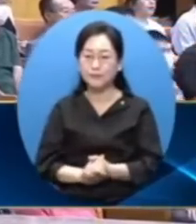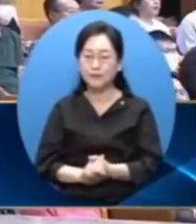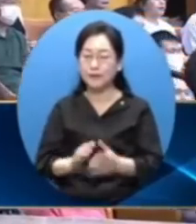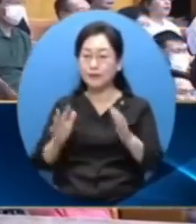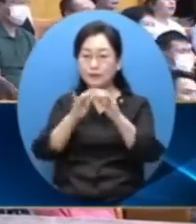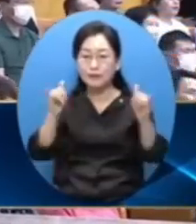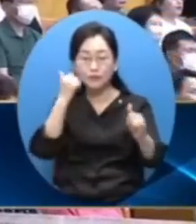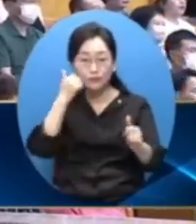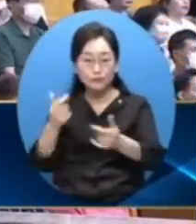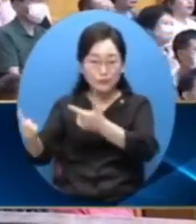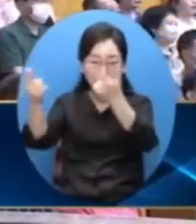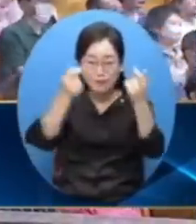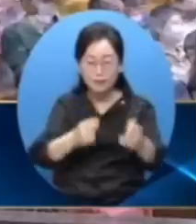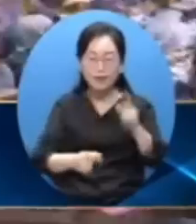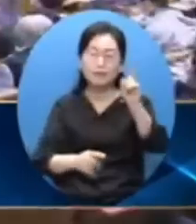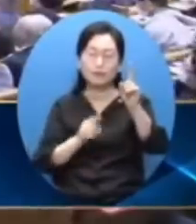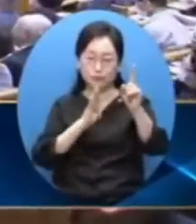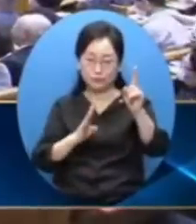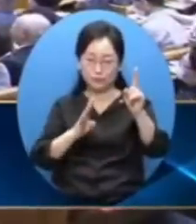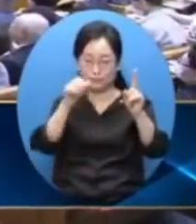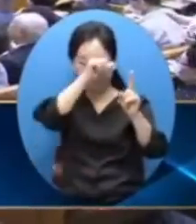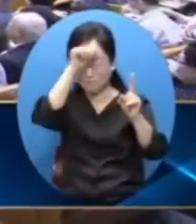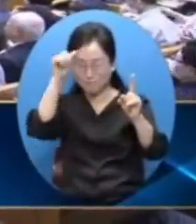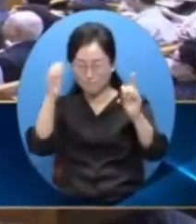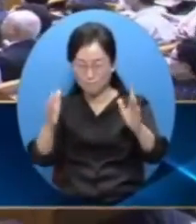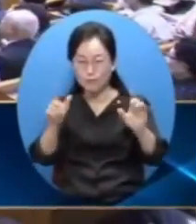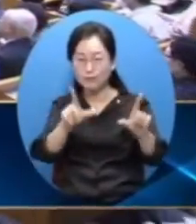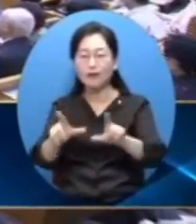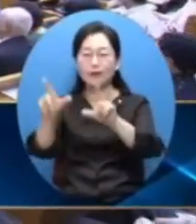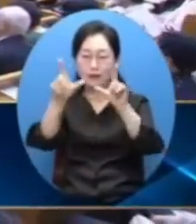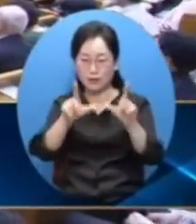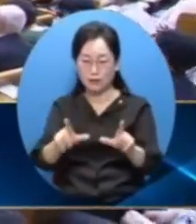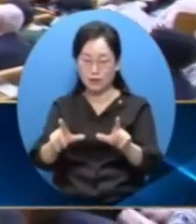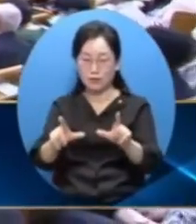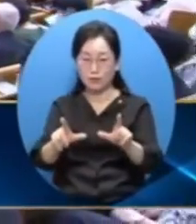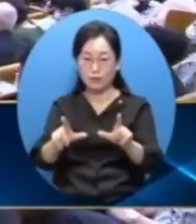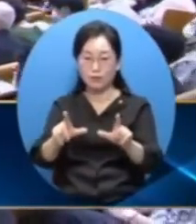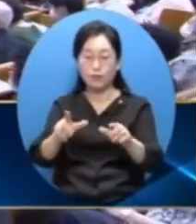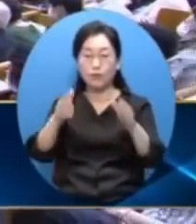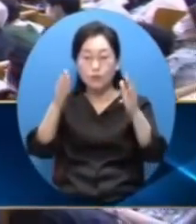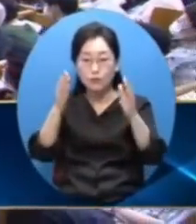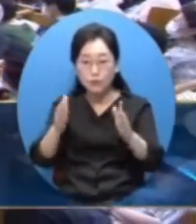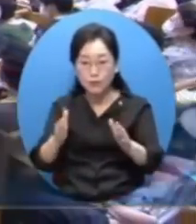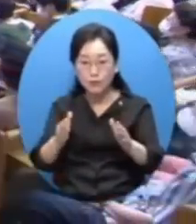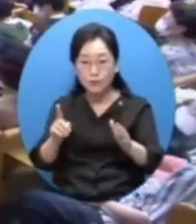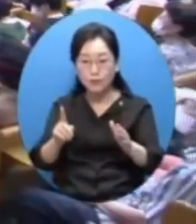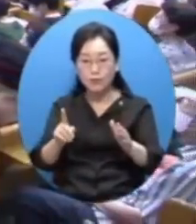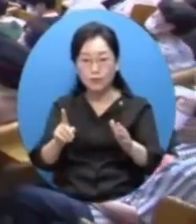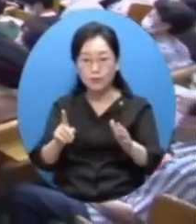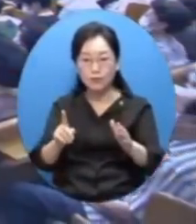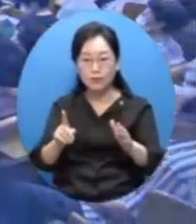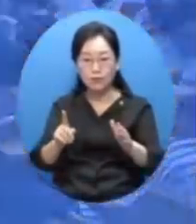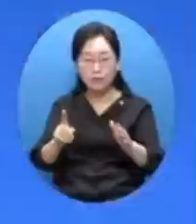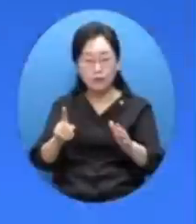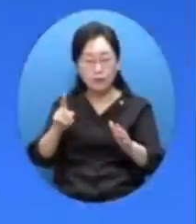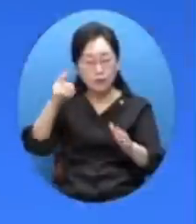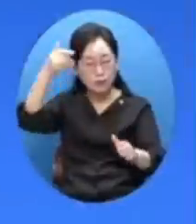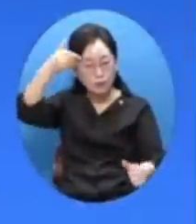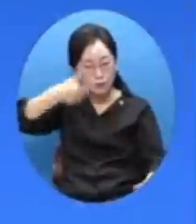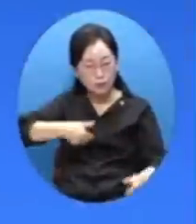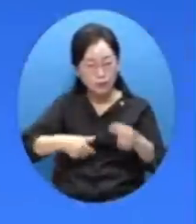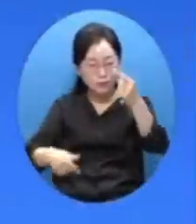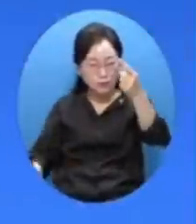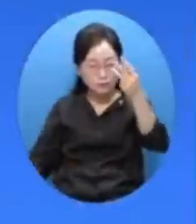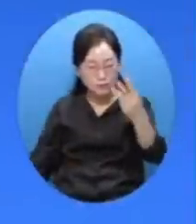사람 누구나 단 한 번뿐인 인생을 살아갑니다. 단 한 번뿐인 인생을 살아가는데 그 인생길에 던져진 세 가지 질문에